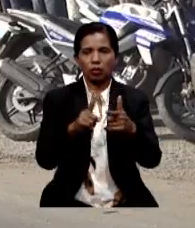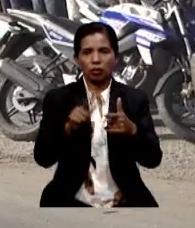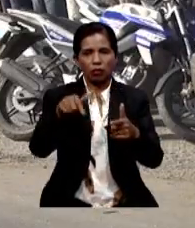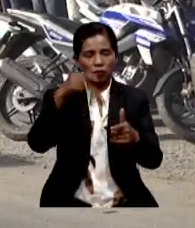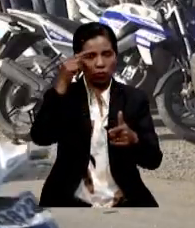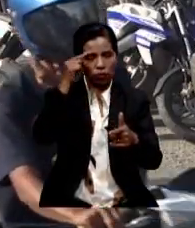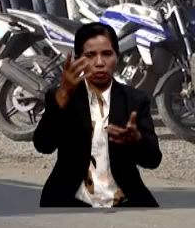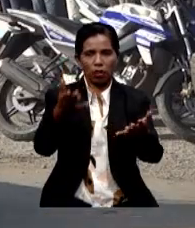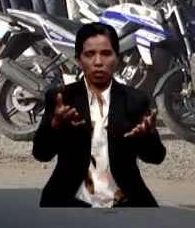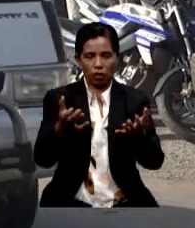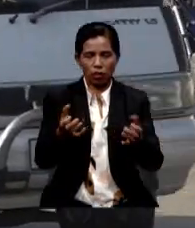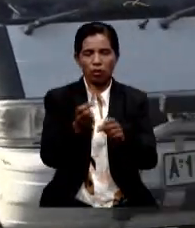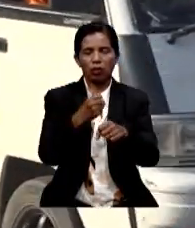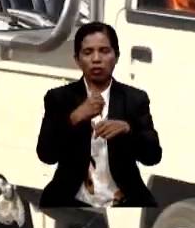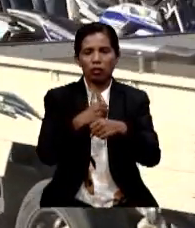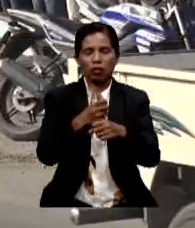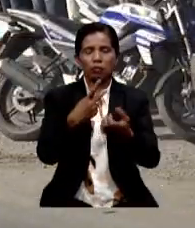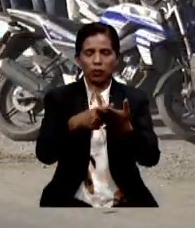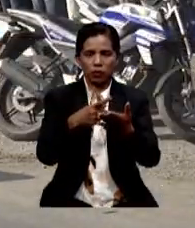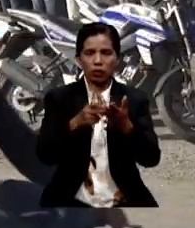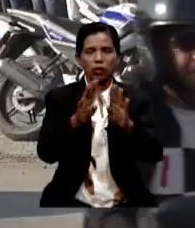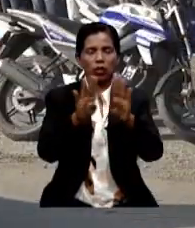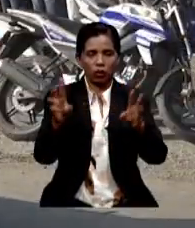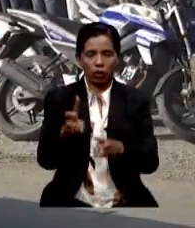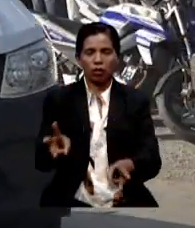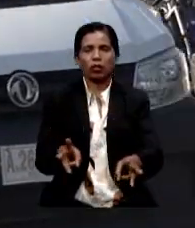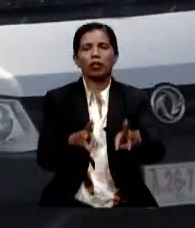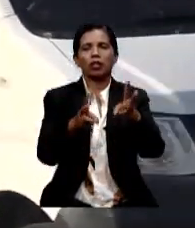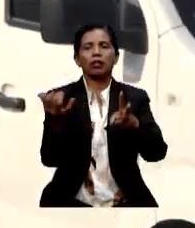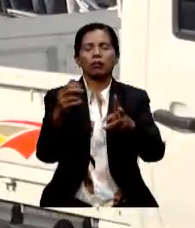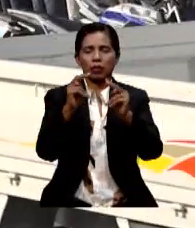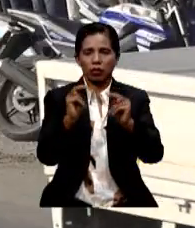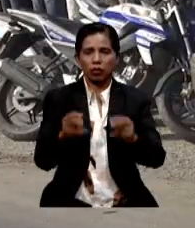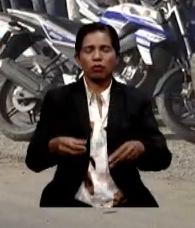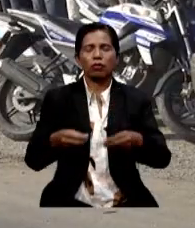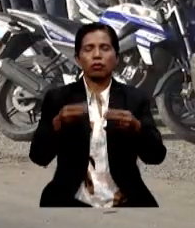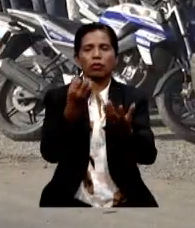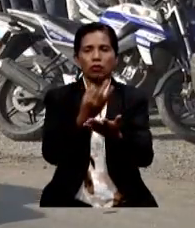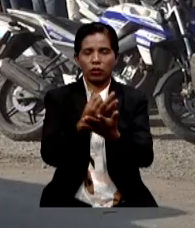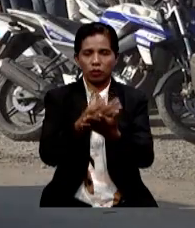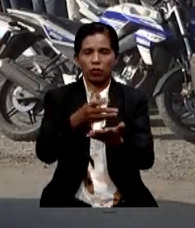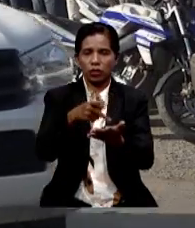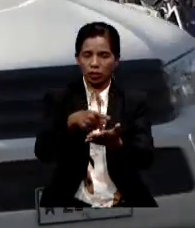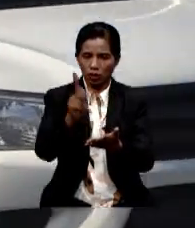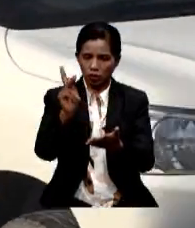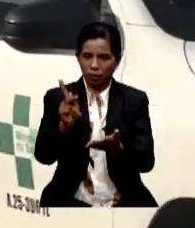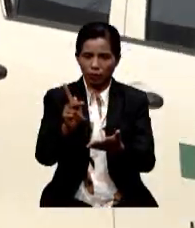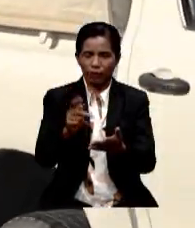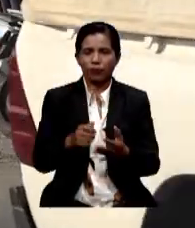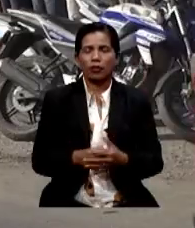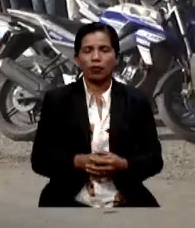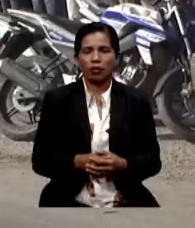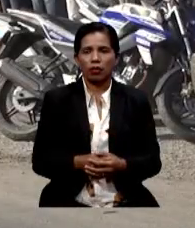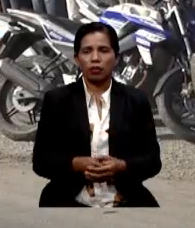akara halo buat rumah, proyek rumah, kalau ke dalam rumah, ini precisa ten foto yang nak sana sana